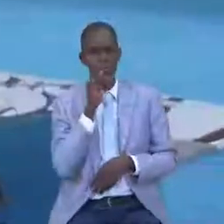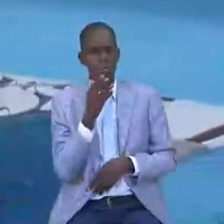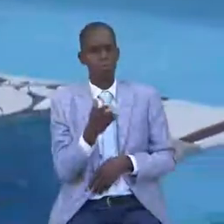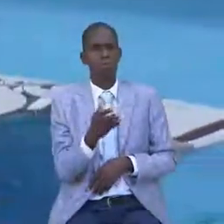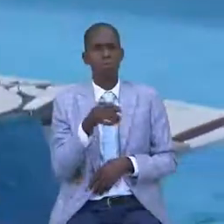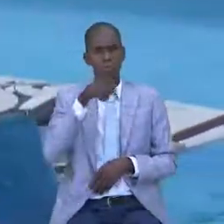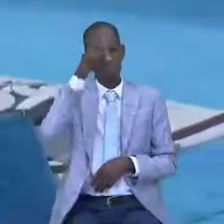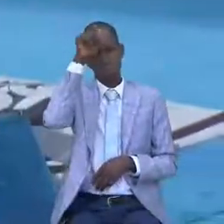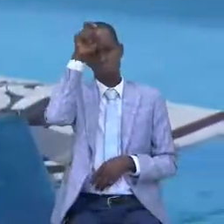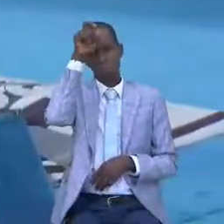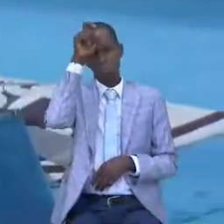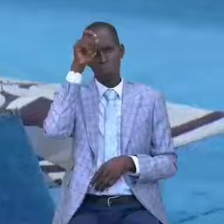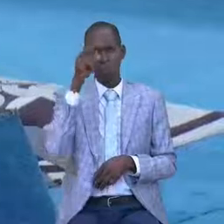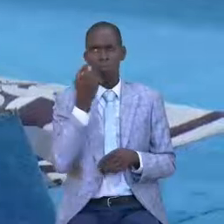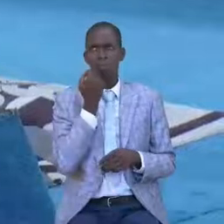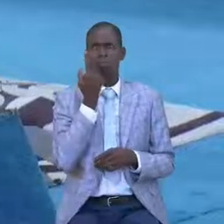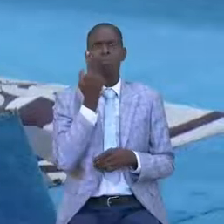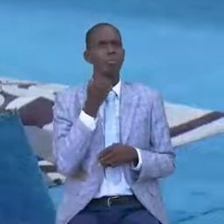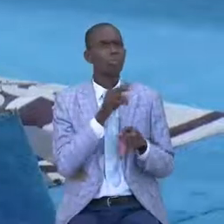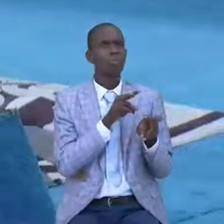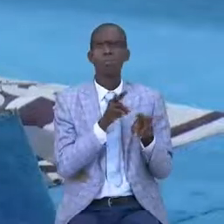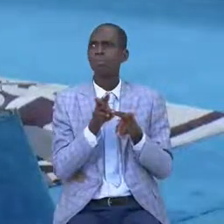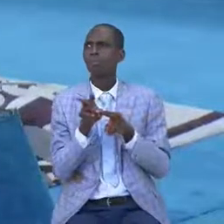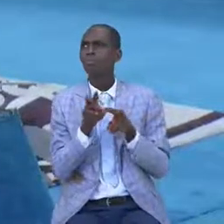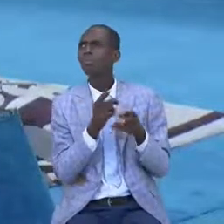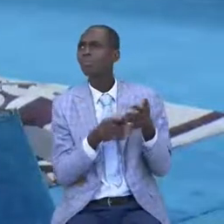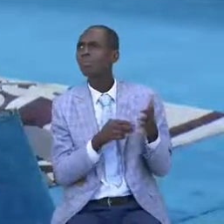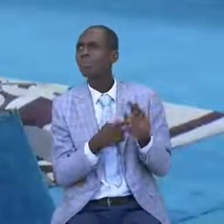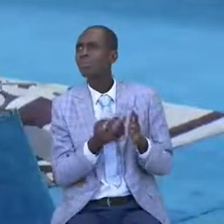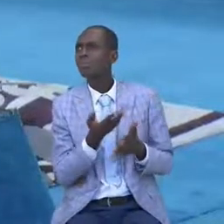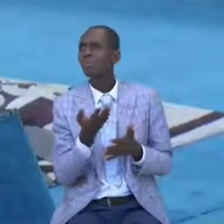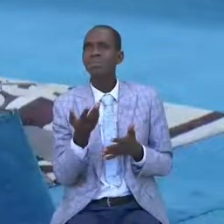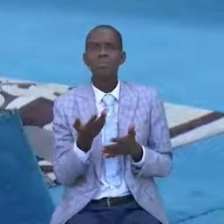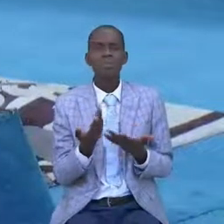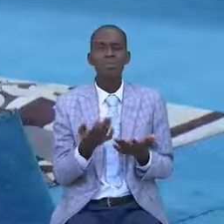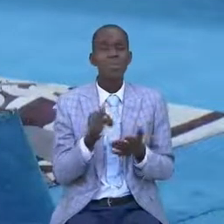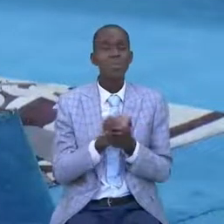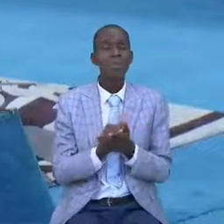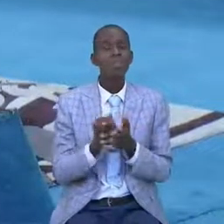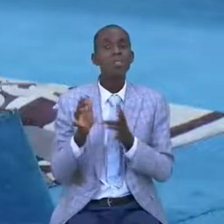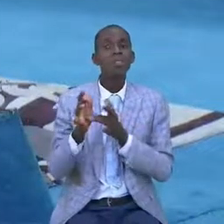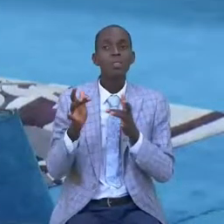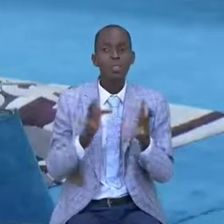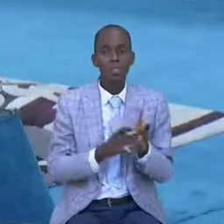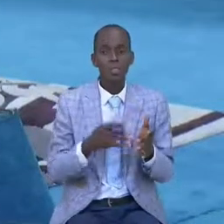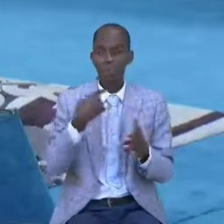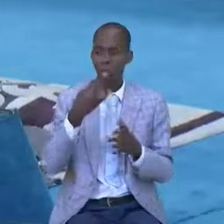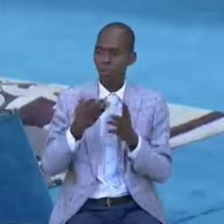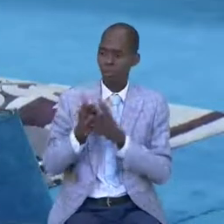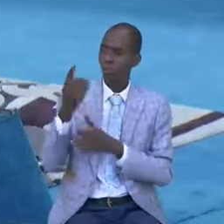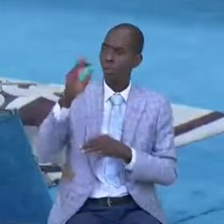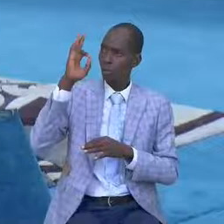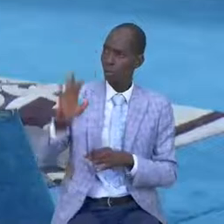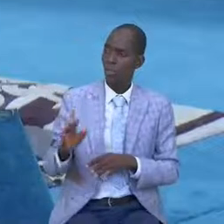Et puis, le paralytique est là. Et regarde ici et là, et dit